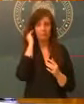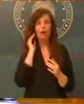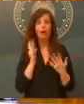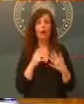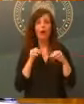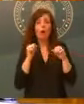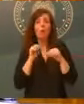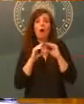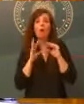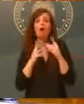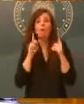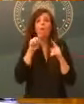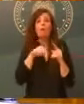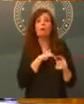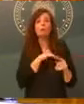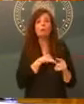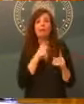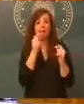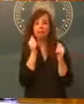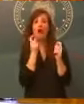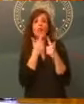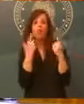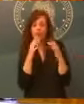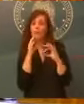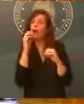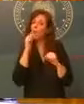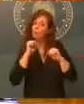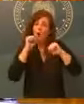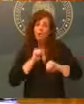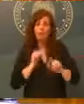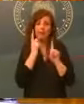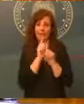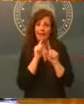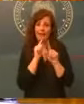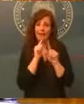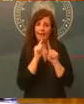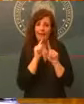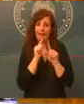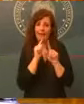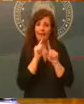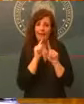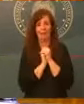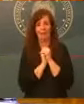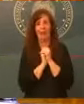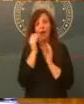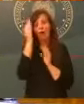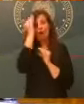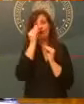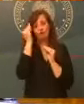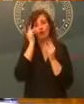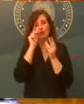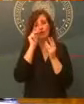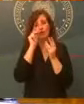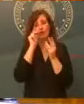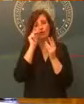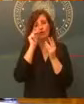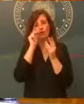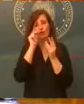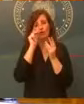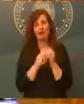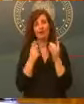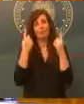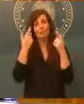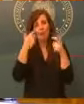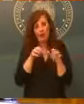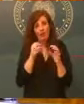studente più povero sogno questa scuola perché questa scuola permetterà di avere un